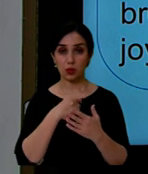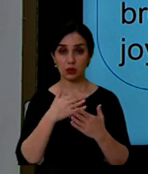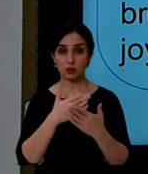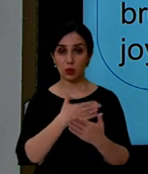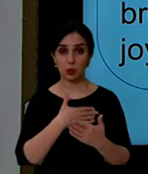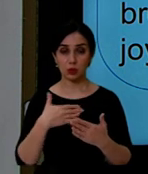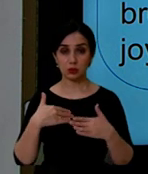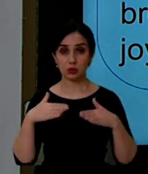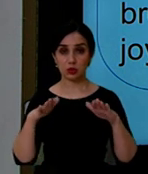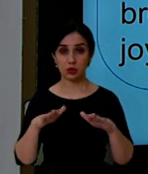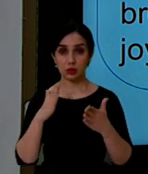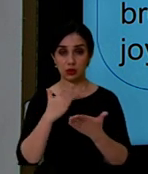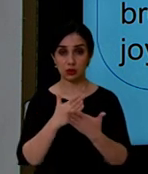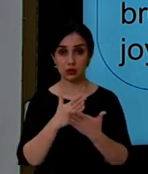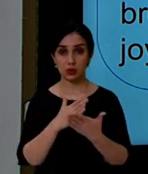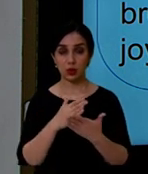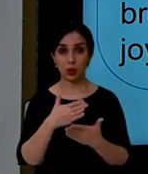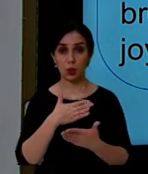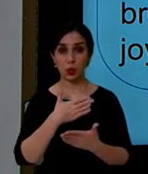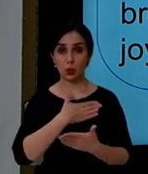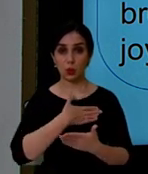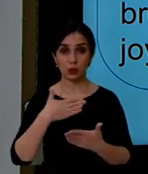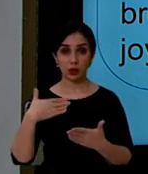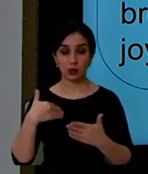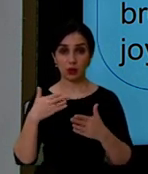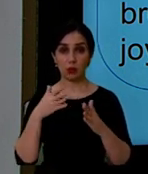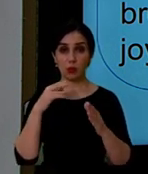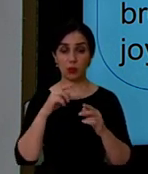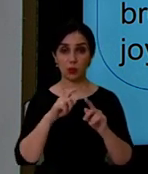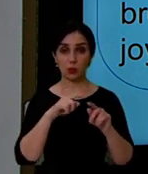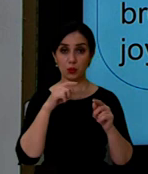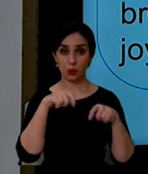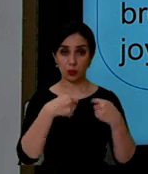ko'krak qafasida joylashgan o'pkaga boradi.